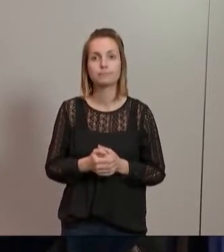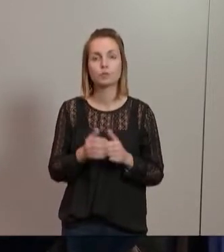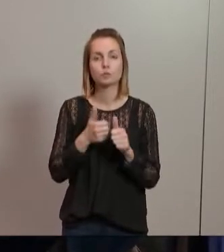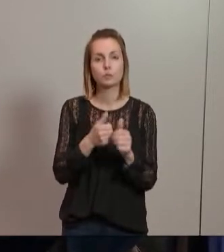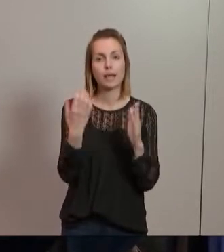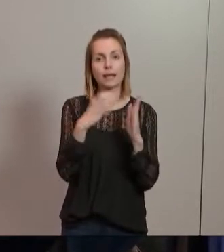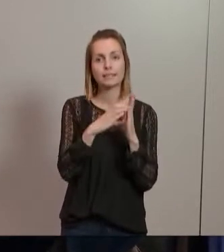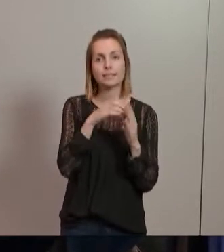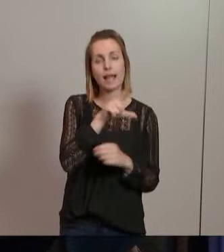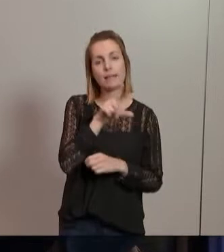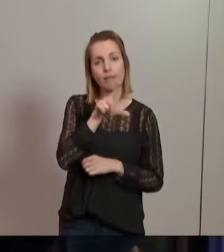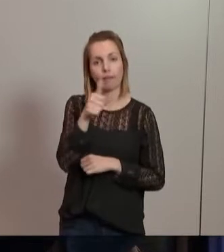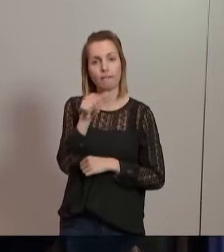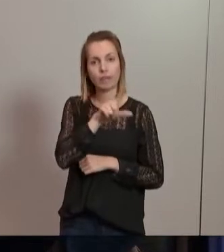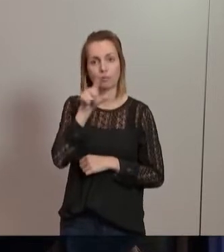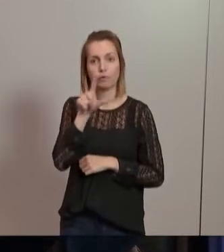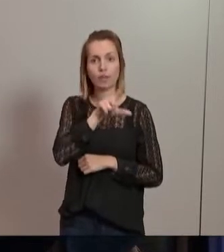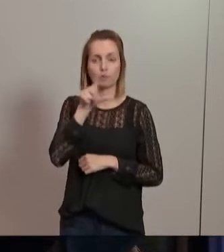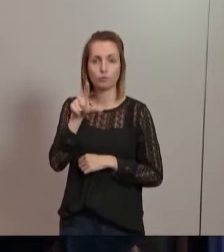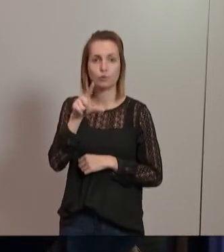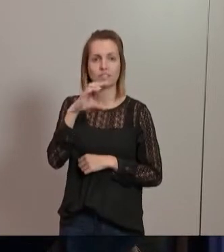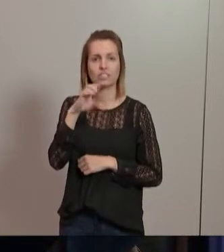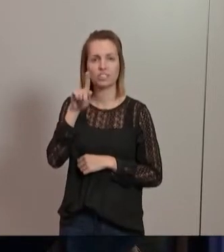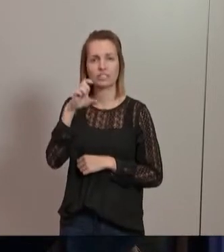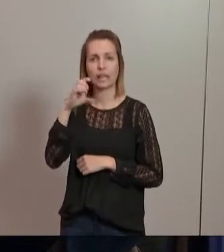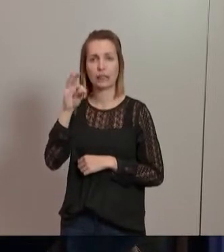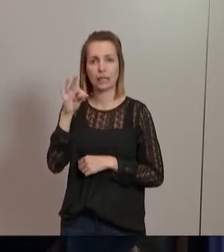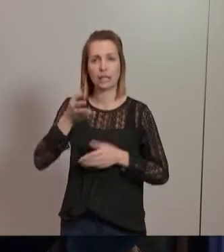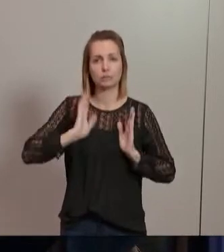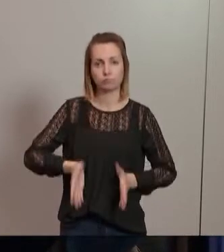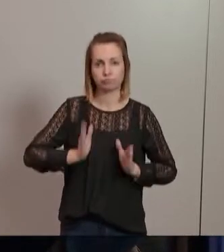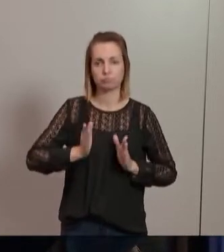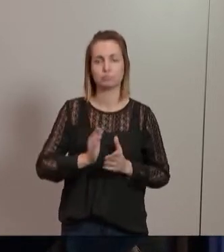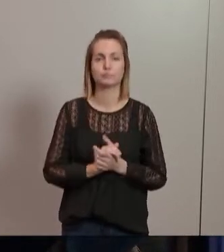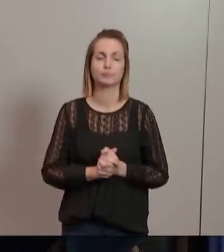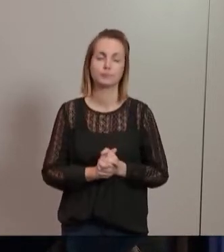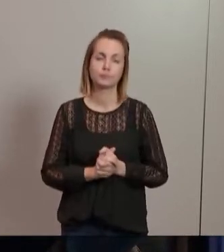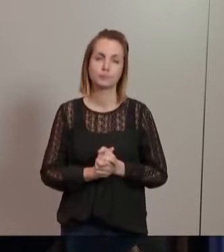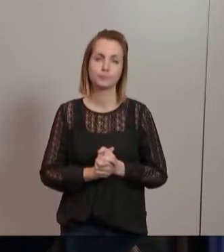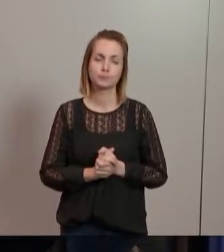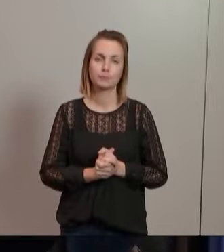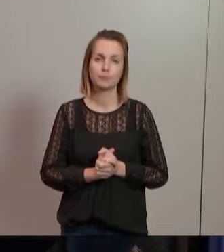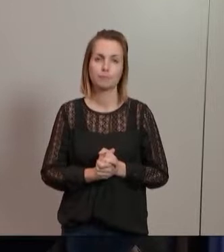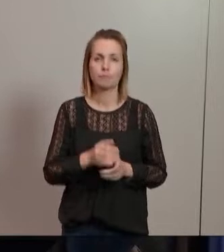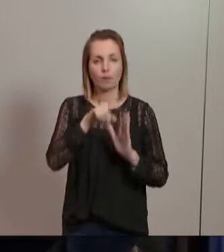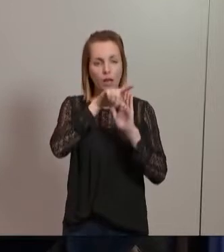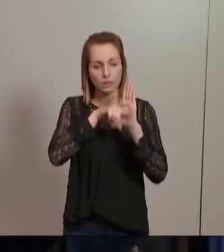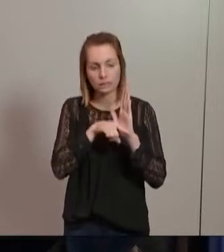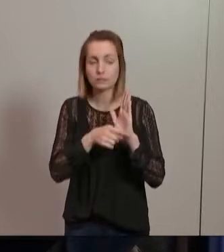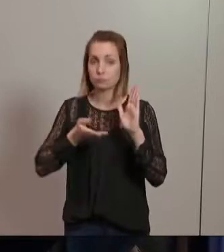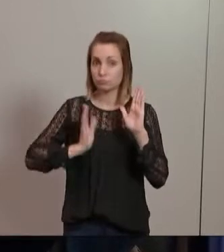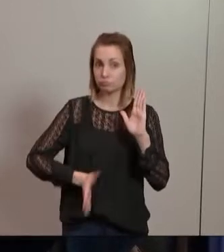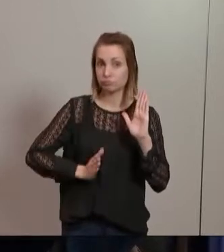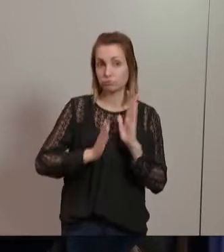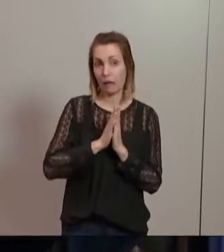application de l'article L21-22-22 du CGCT. La liste des décisions figure dans